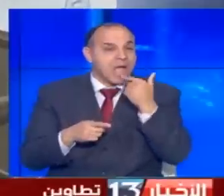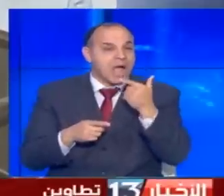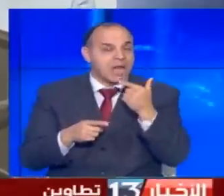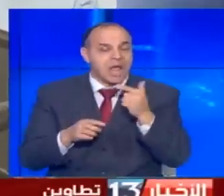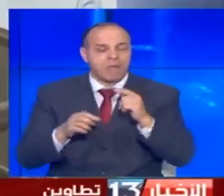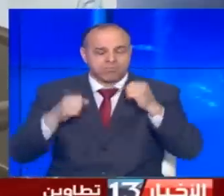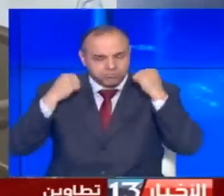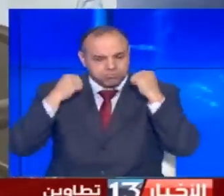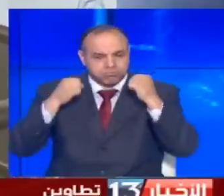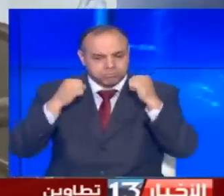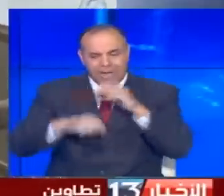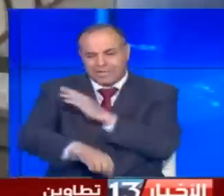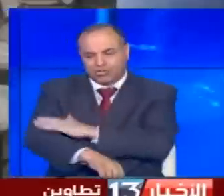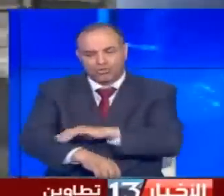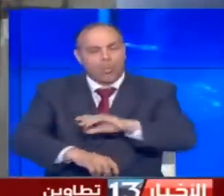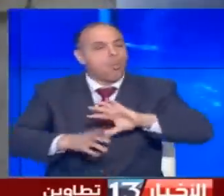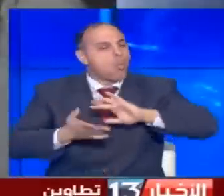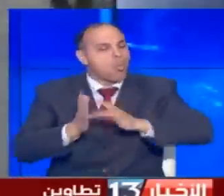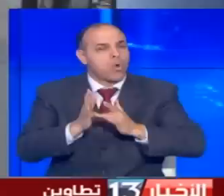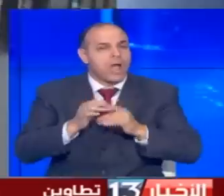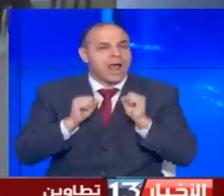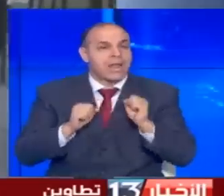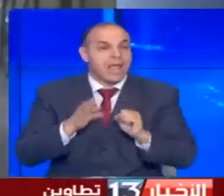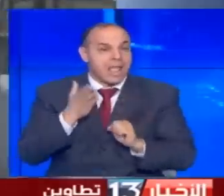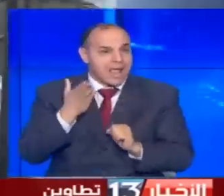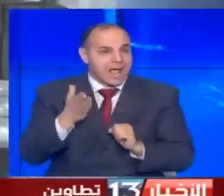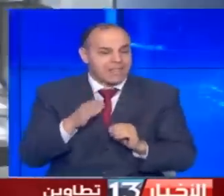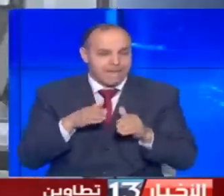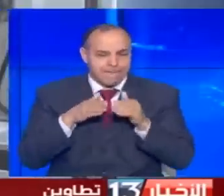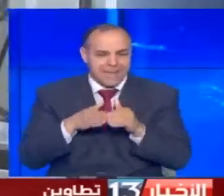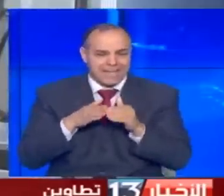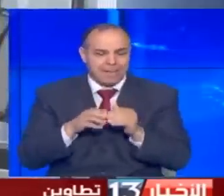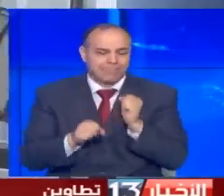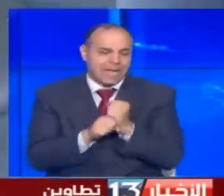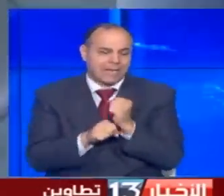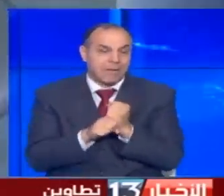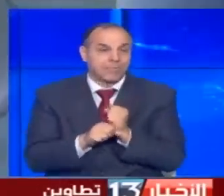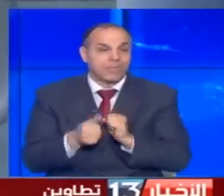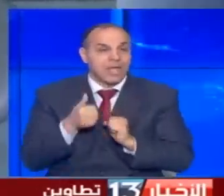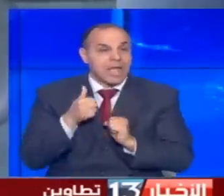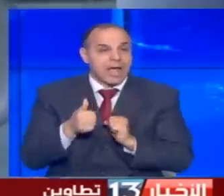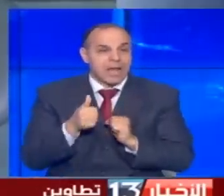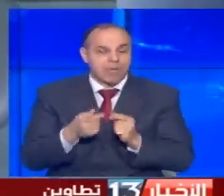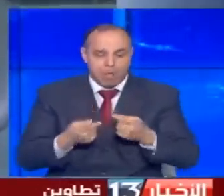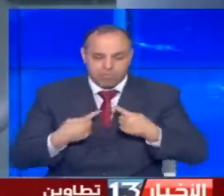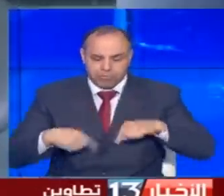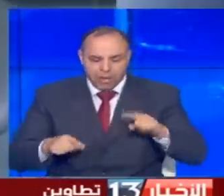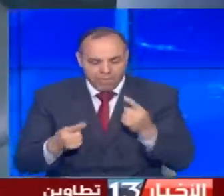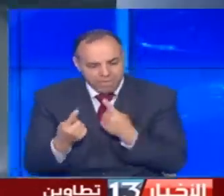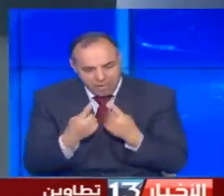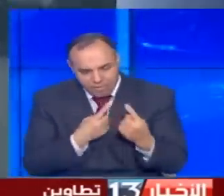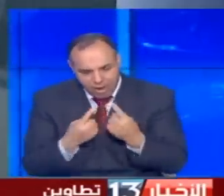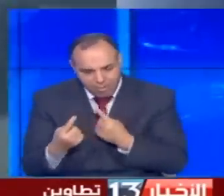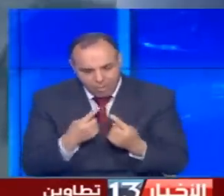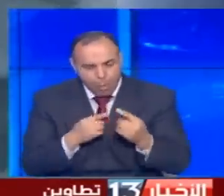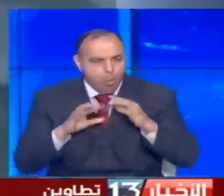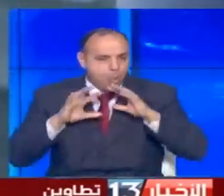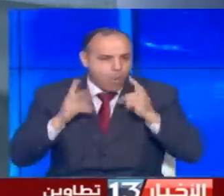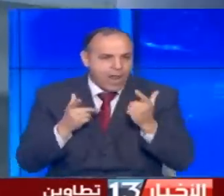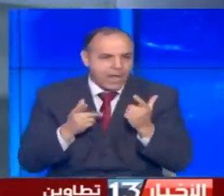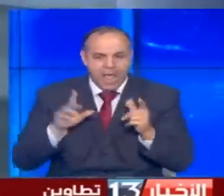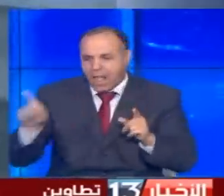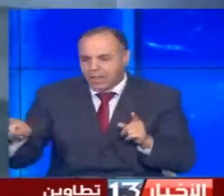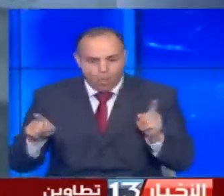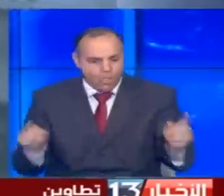اضراب اعوان الشركه على خلفيه مطالب مهنيه رغم جلسات التفاوض المنعقده بين